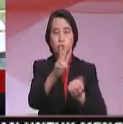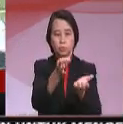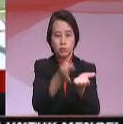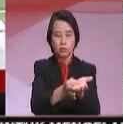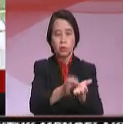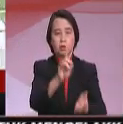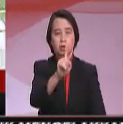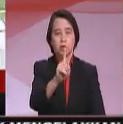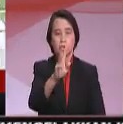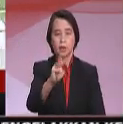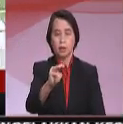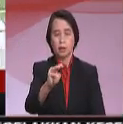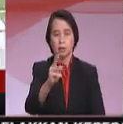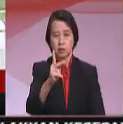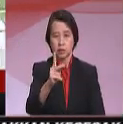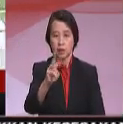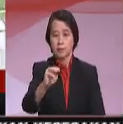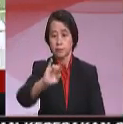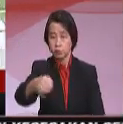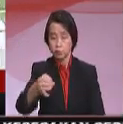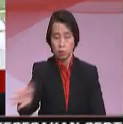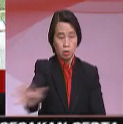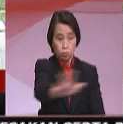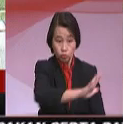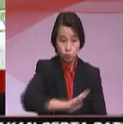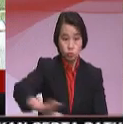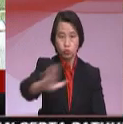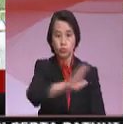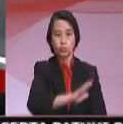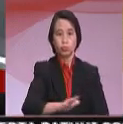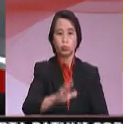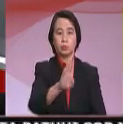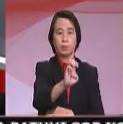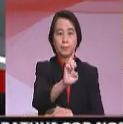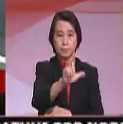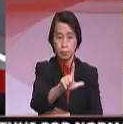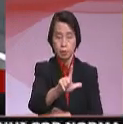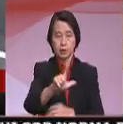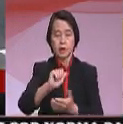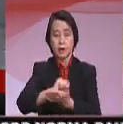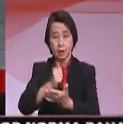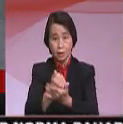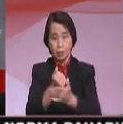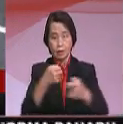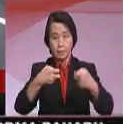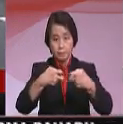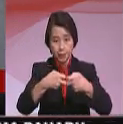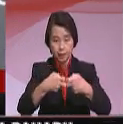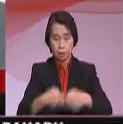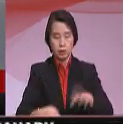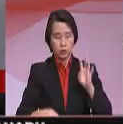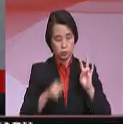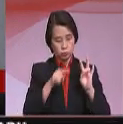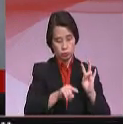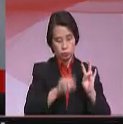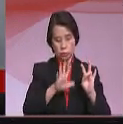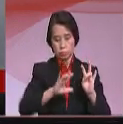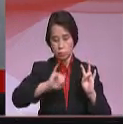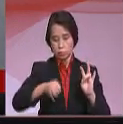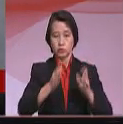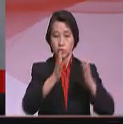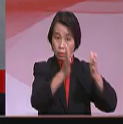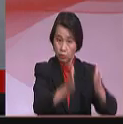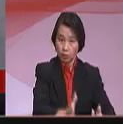per kilowatt jam kepada semua pemilik akaun TNB. Seramai 7.5 juta pengguna